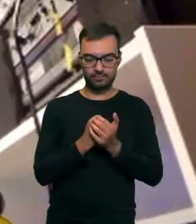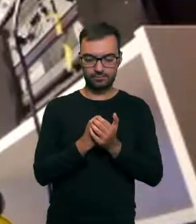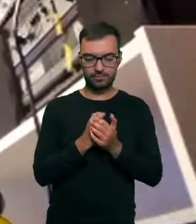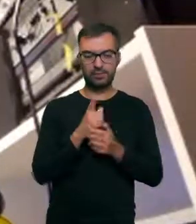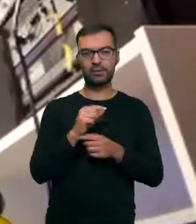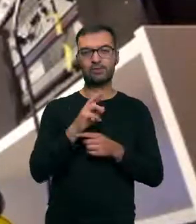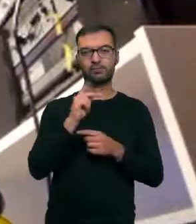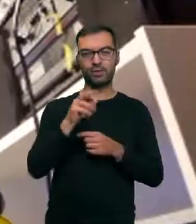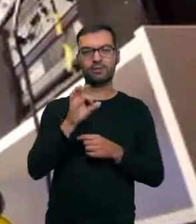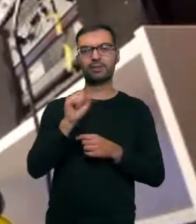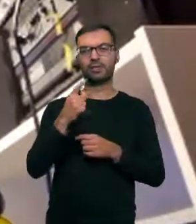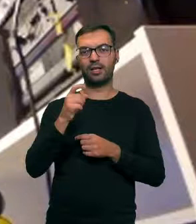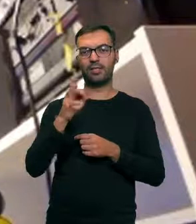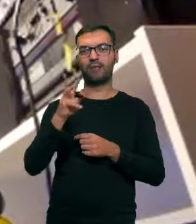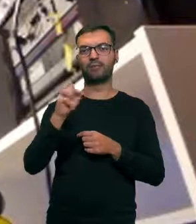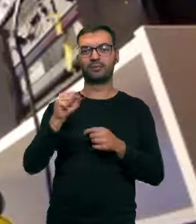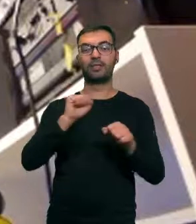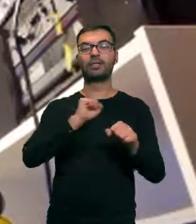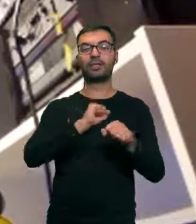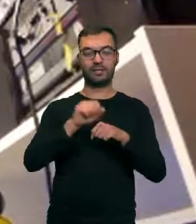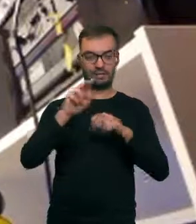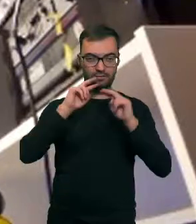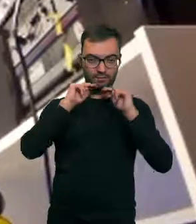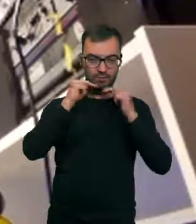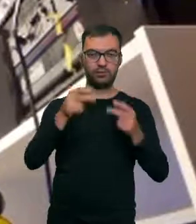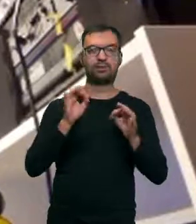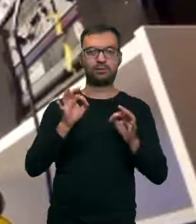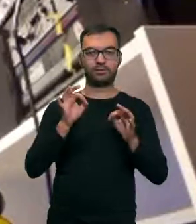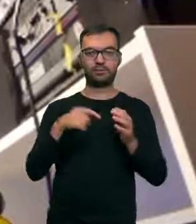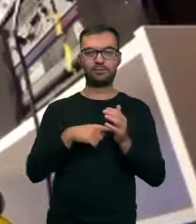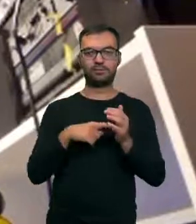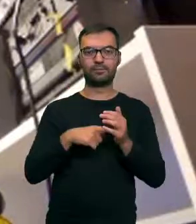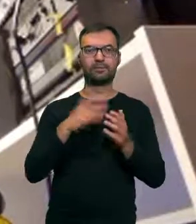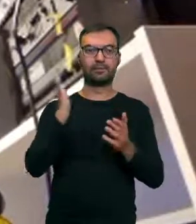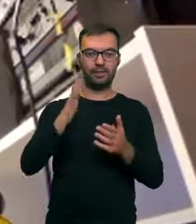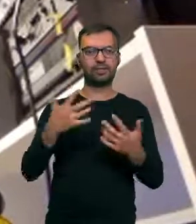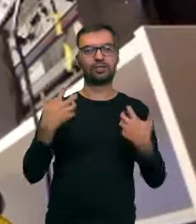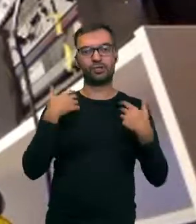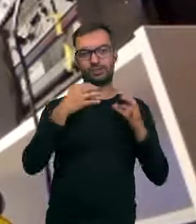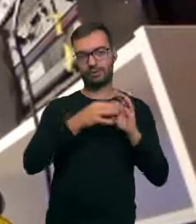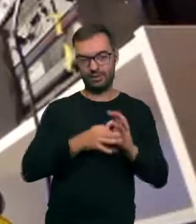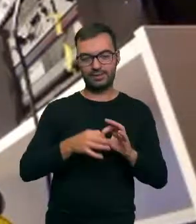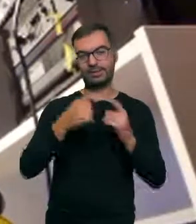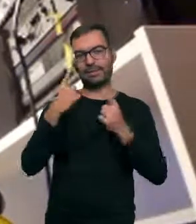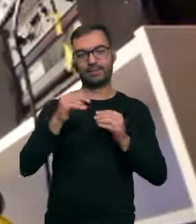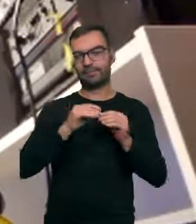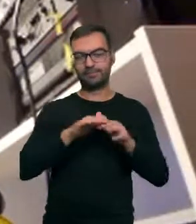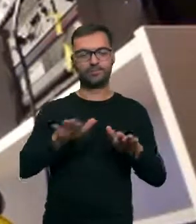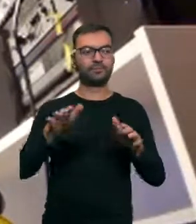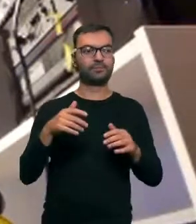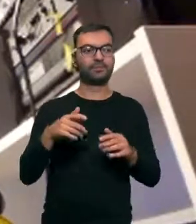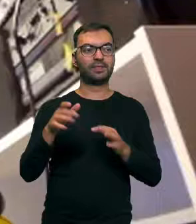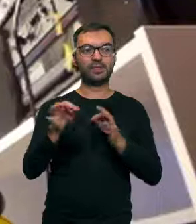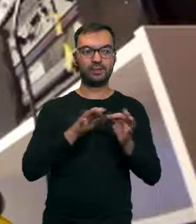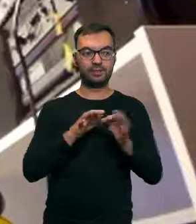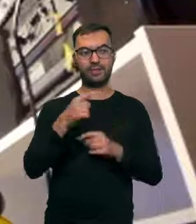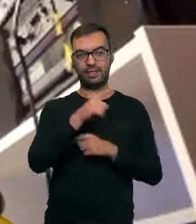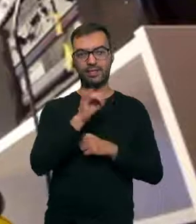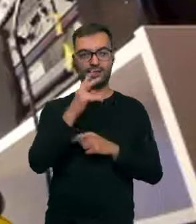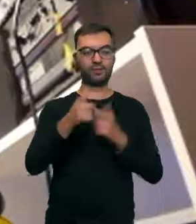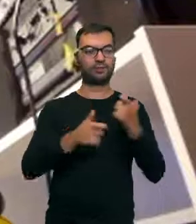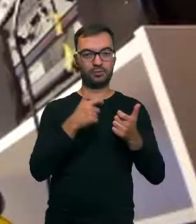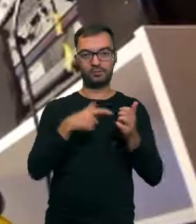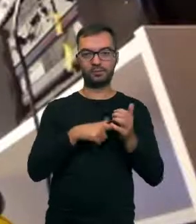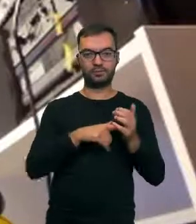Przemyka, Sadowskiej, ona dzisiaj znowu ona będzie już żyła własnym życiem. To jest opowieść, którą Janek zrobił.